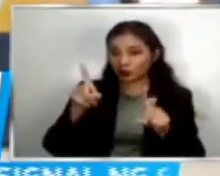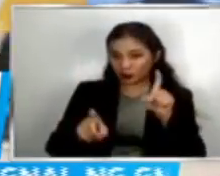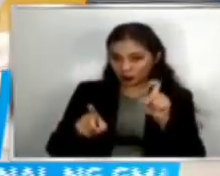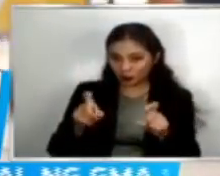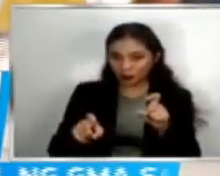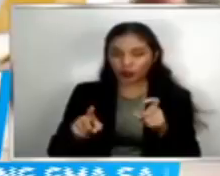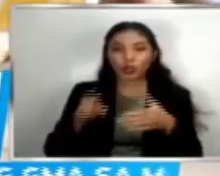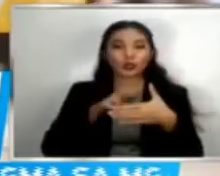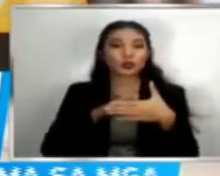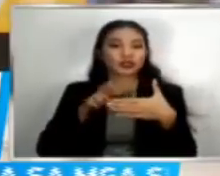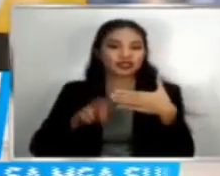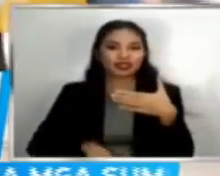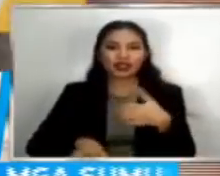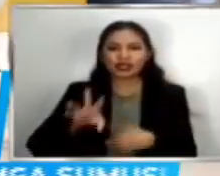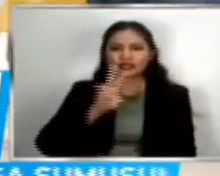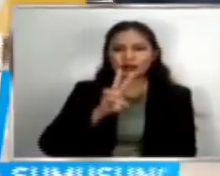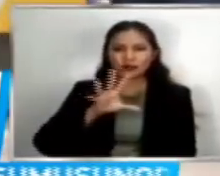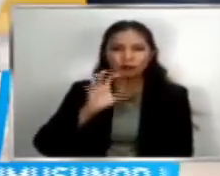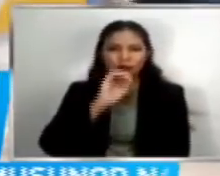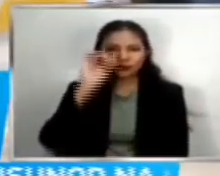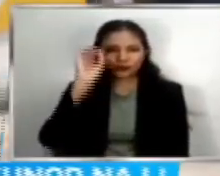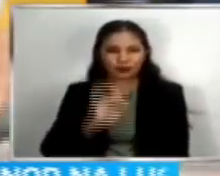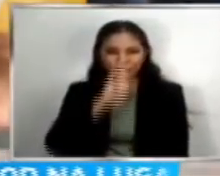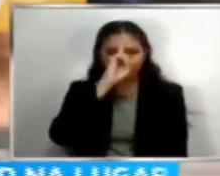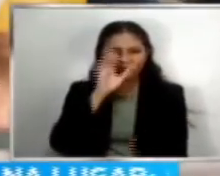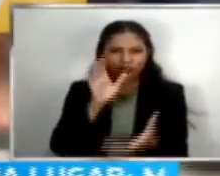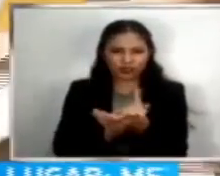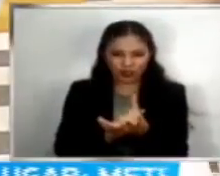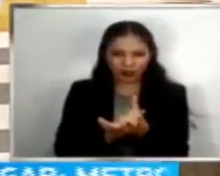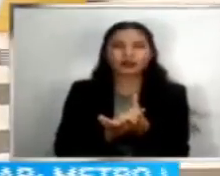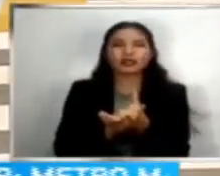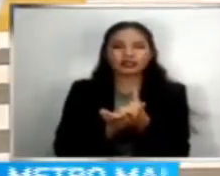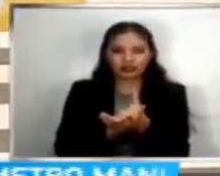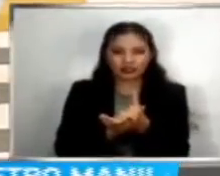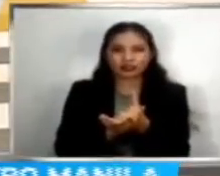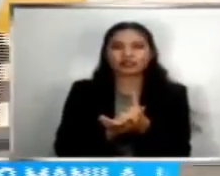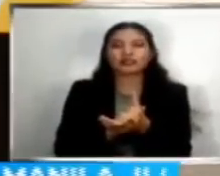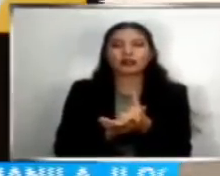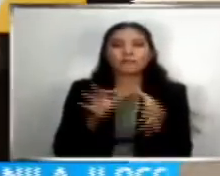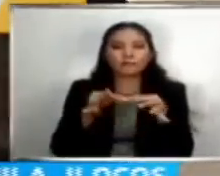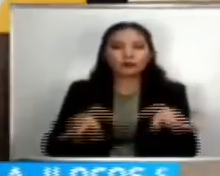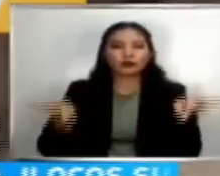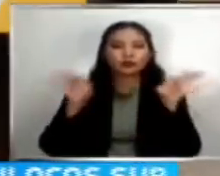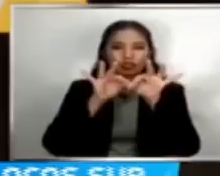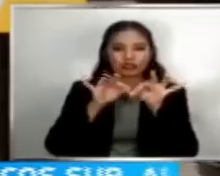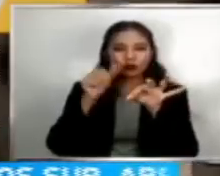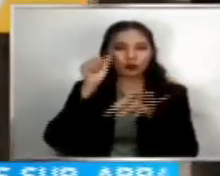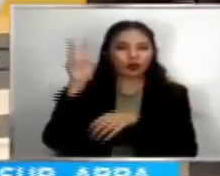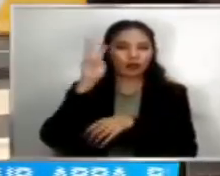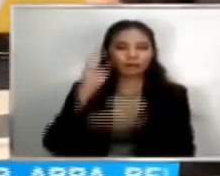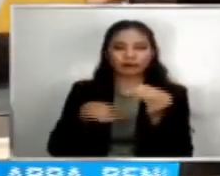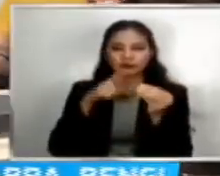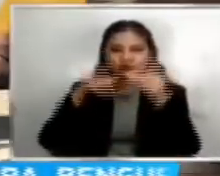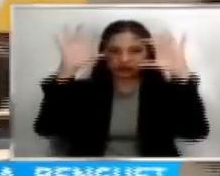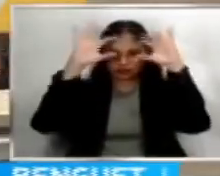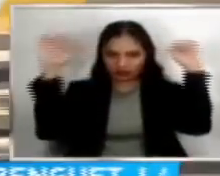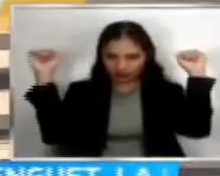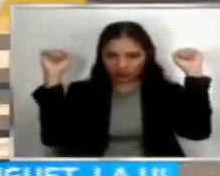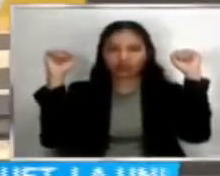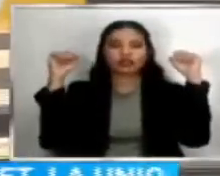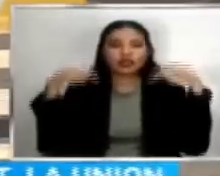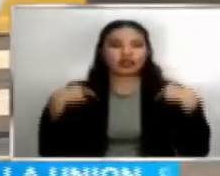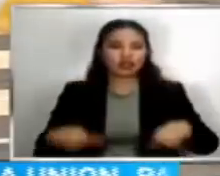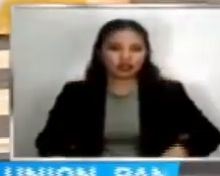mga Pilipino ang naniniwalang public matter ang kalusugan ng Pangulo. 32% naman ang nagsabing hindi sila kailangang i-update sa lagay